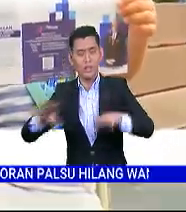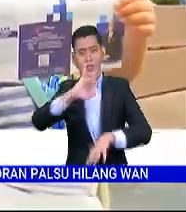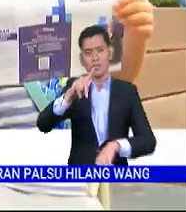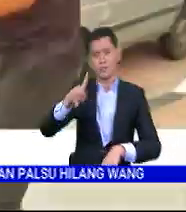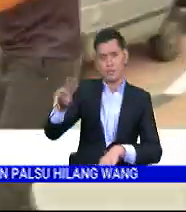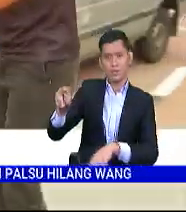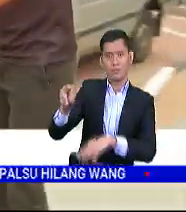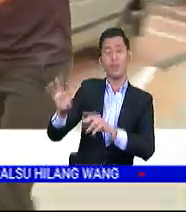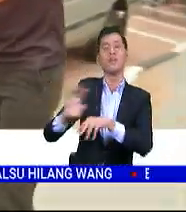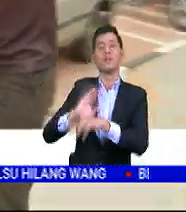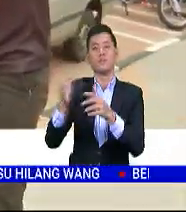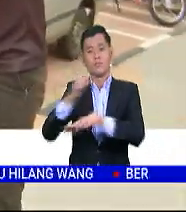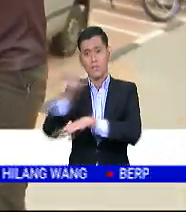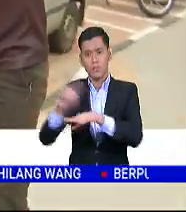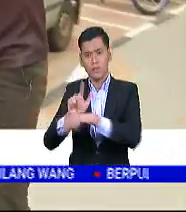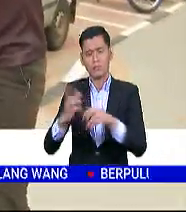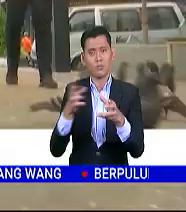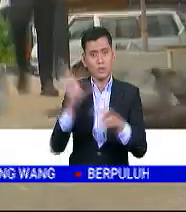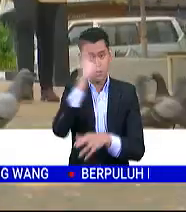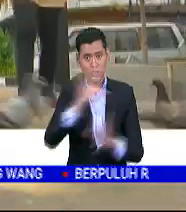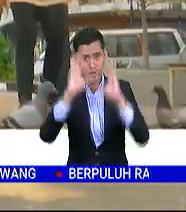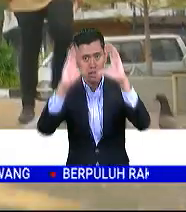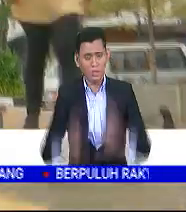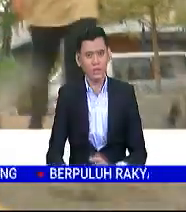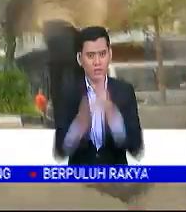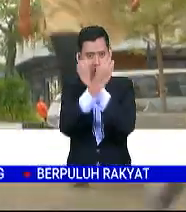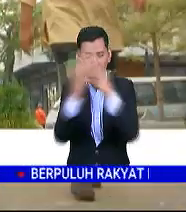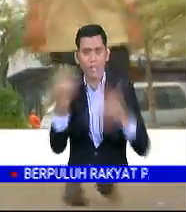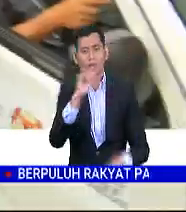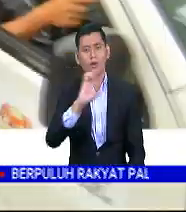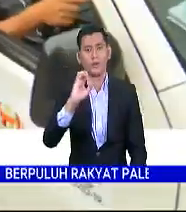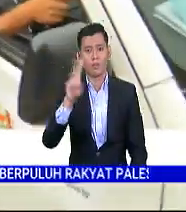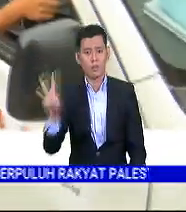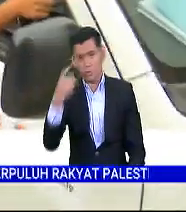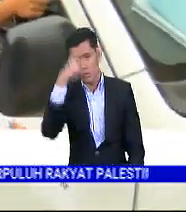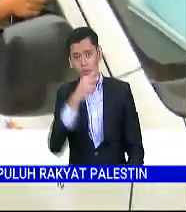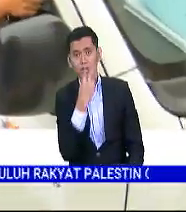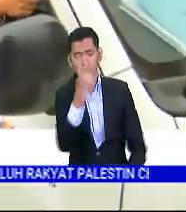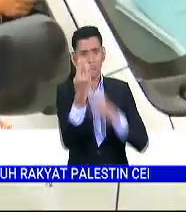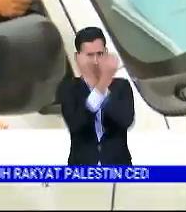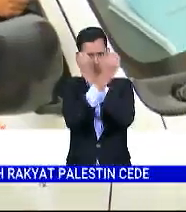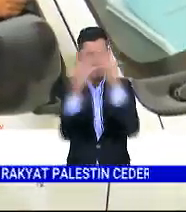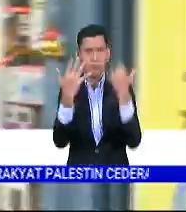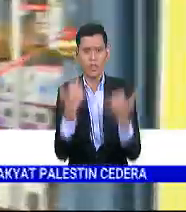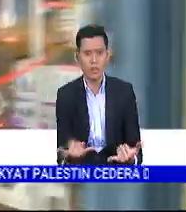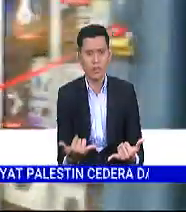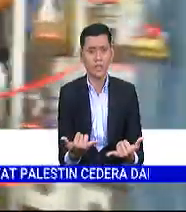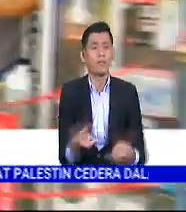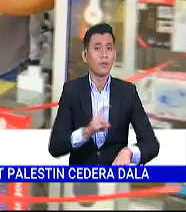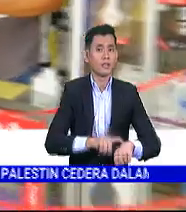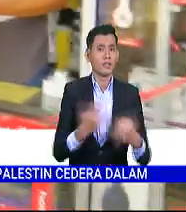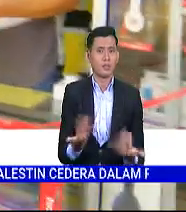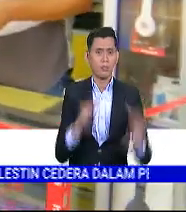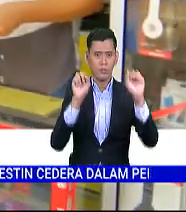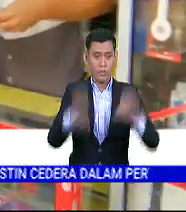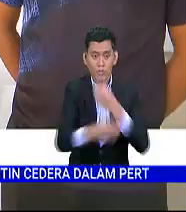mencari inisiatif penyampaian yang baharu dalam pelaksanaan IOW untuk memastikan perkembangan semasa termasuk maklumat bencana